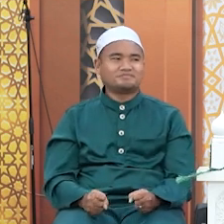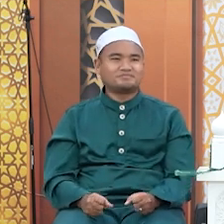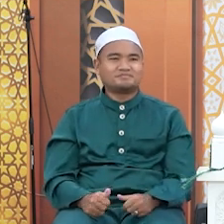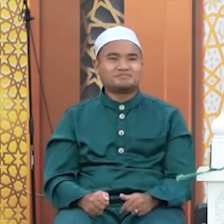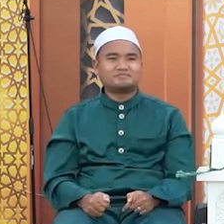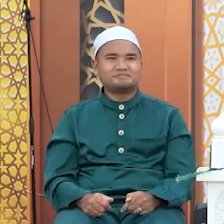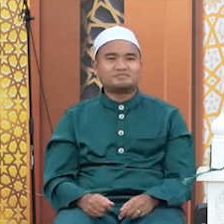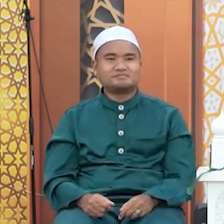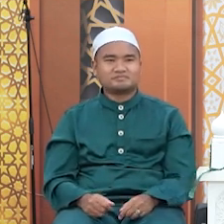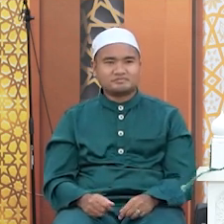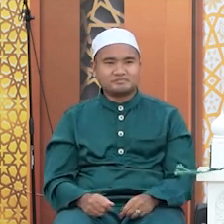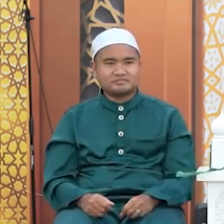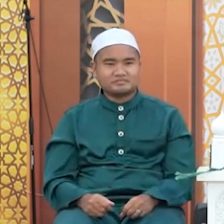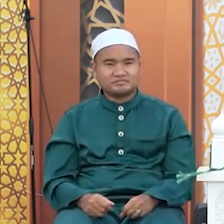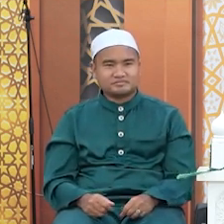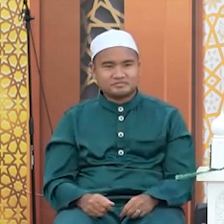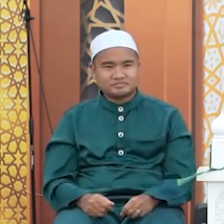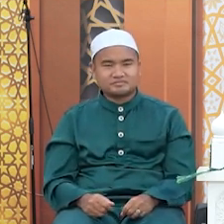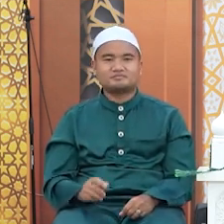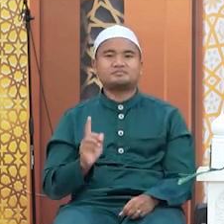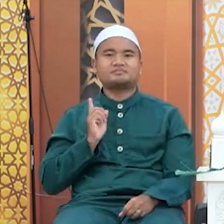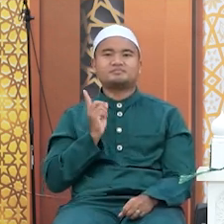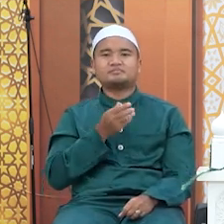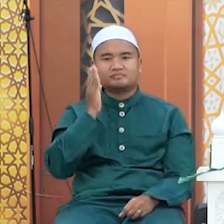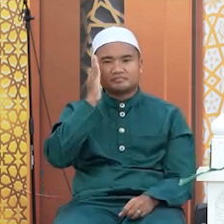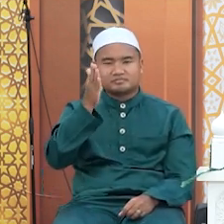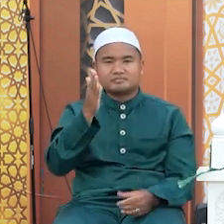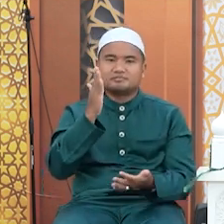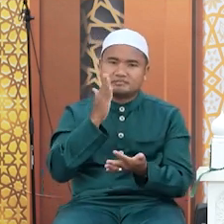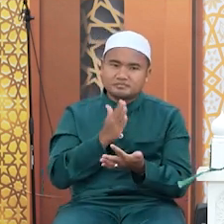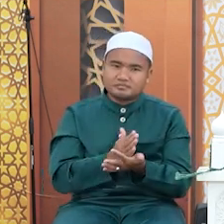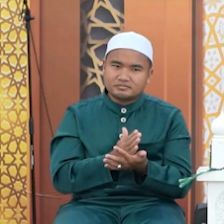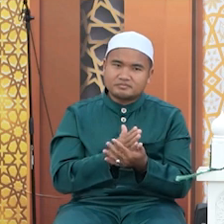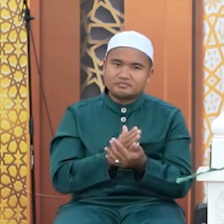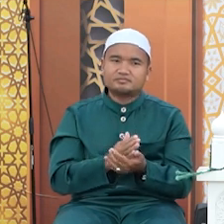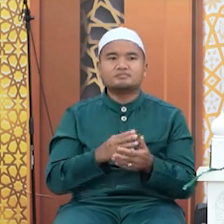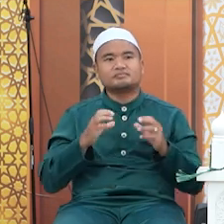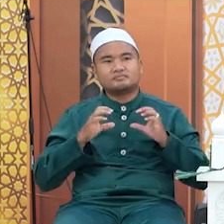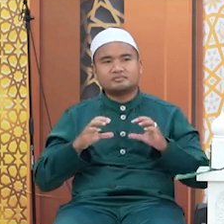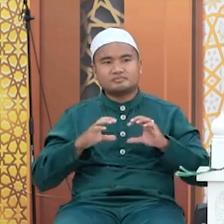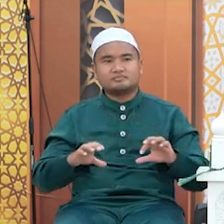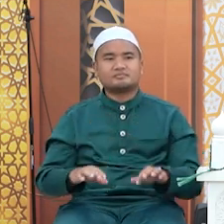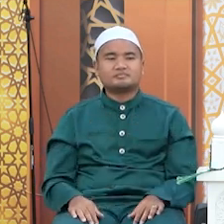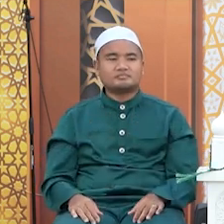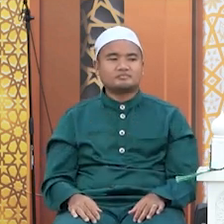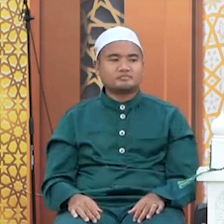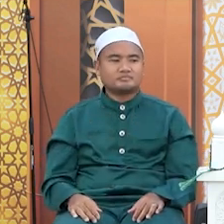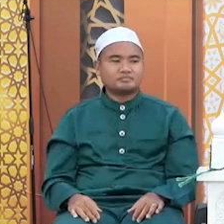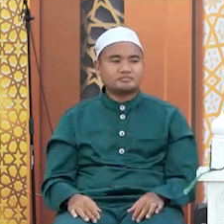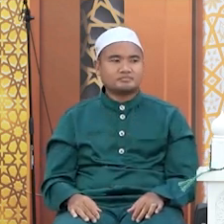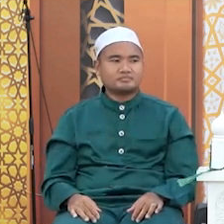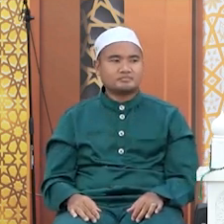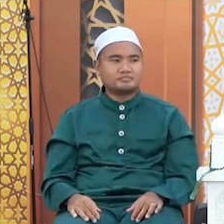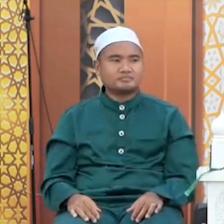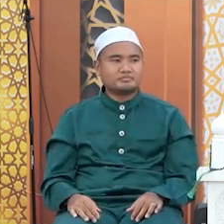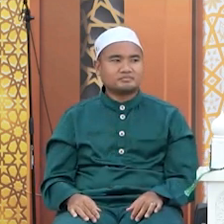Manusia ni jangan buat itu. Jadi kita kena berhati awal. Kalau saya duk cakap orang faham-faham, kita sendiri buat tak faham, maruh orang. Sebenarnya kena berhati awal saya suka,